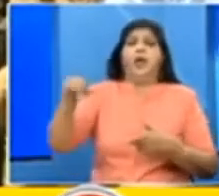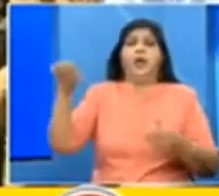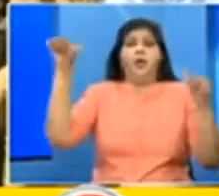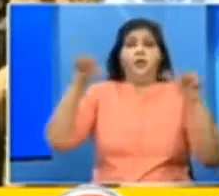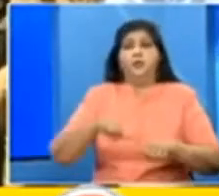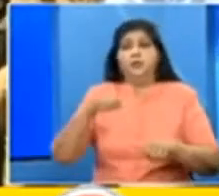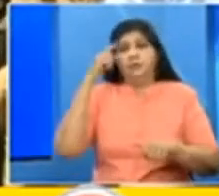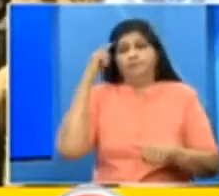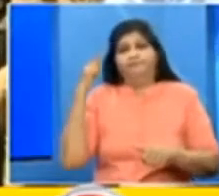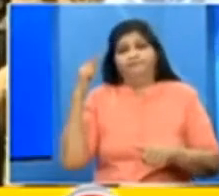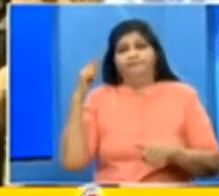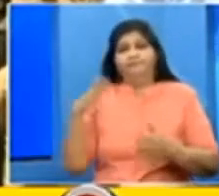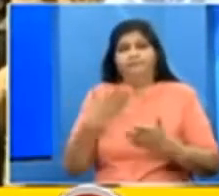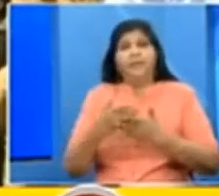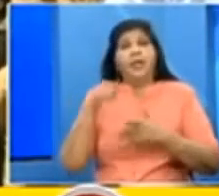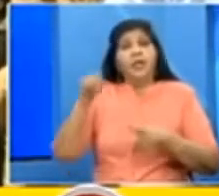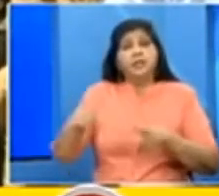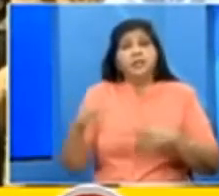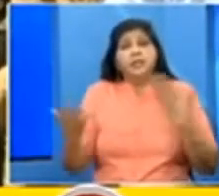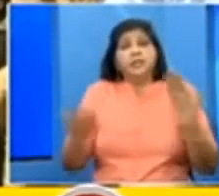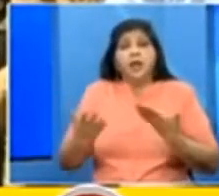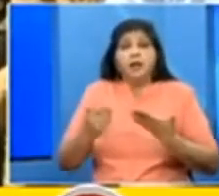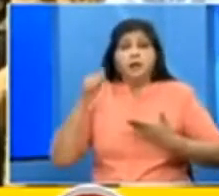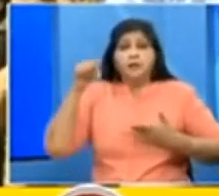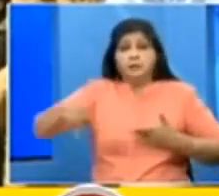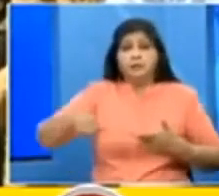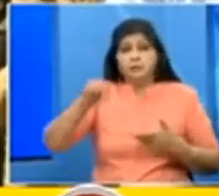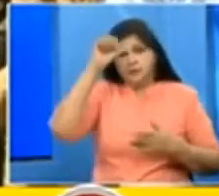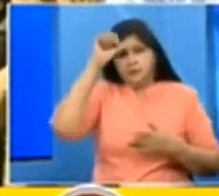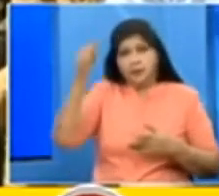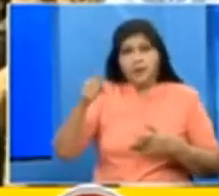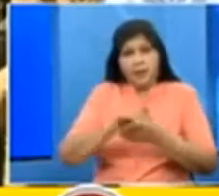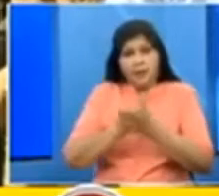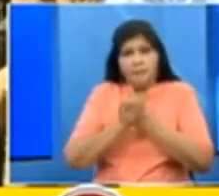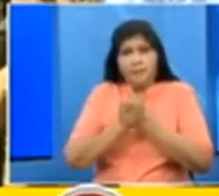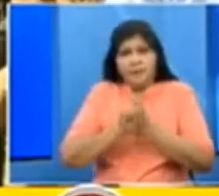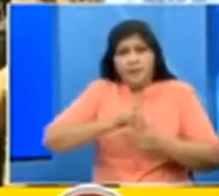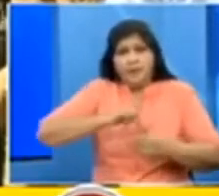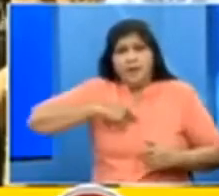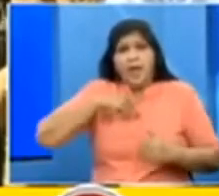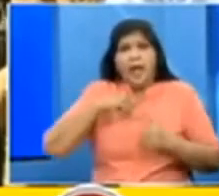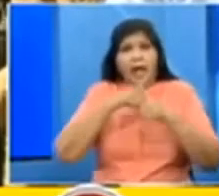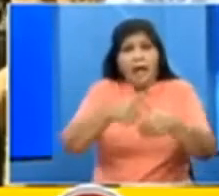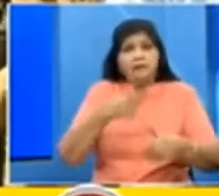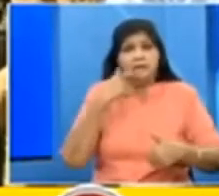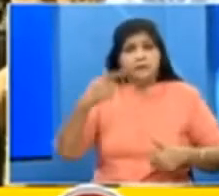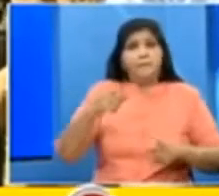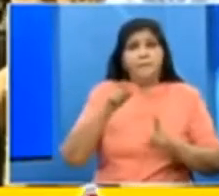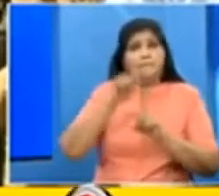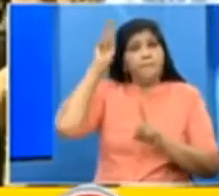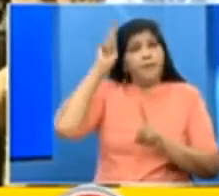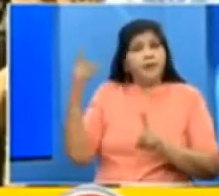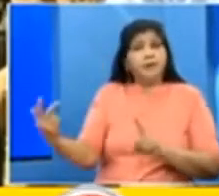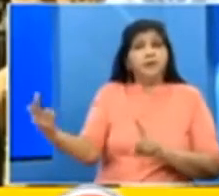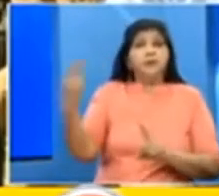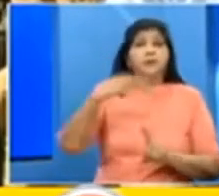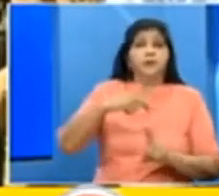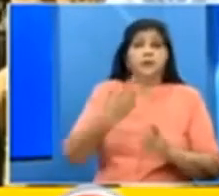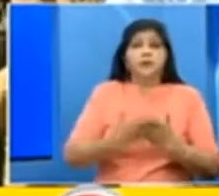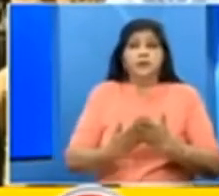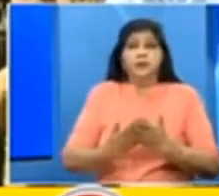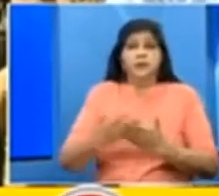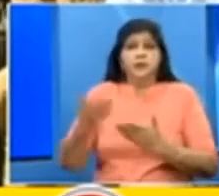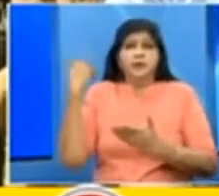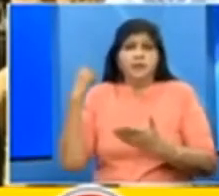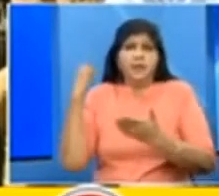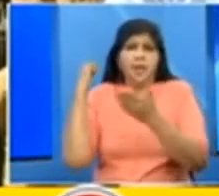सोचते हैं। इसलिए भारत की मित्रता के जवाब में पाकिस्तान द्वारा पीठ में